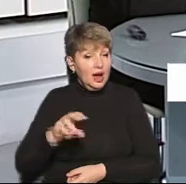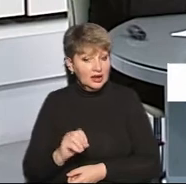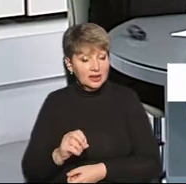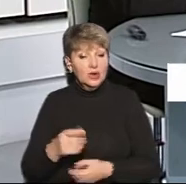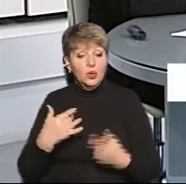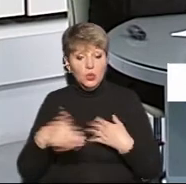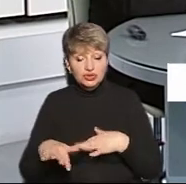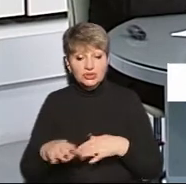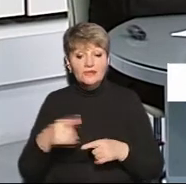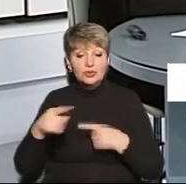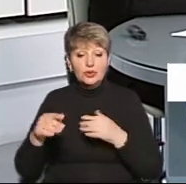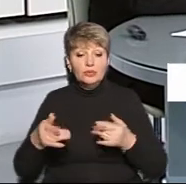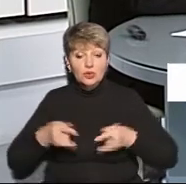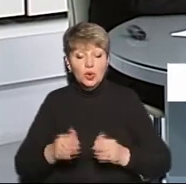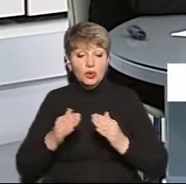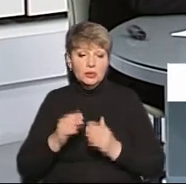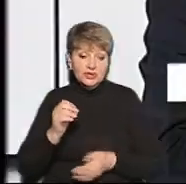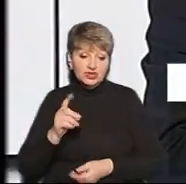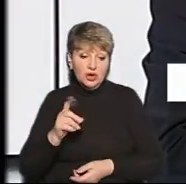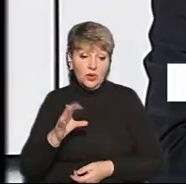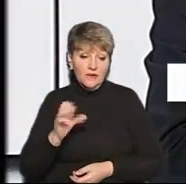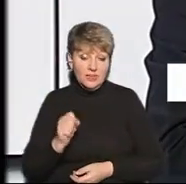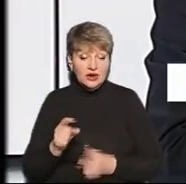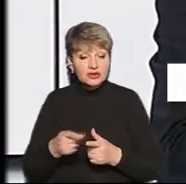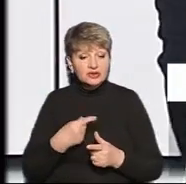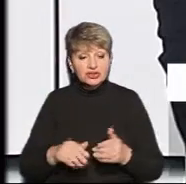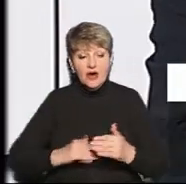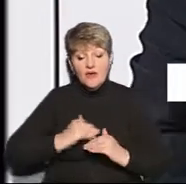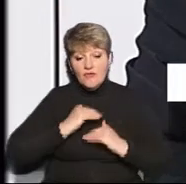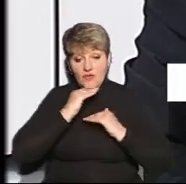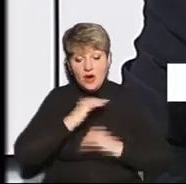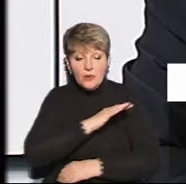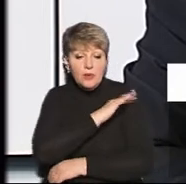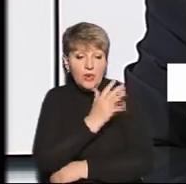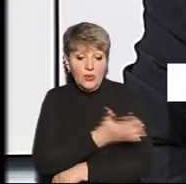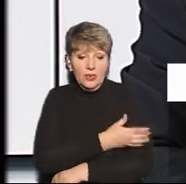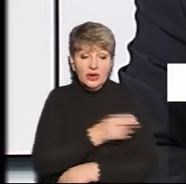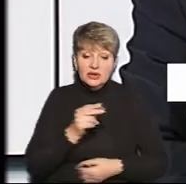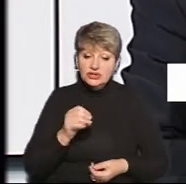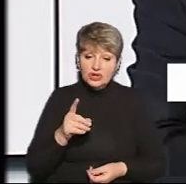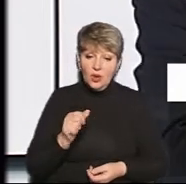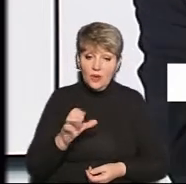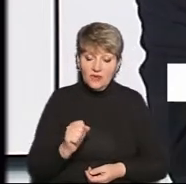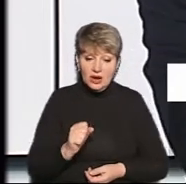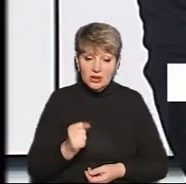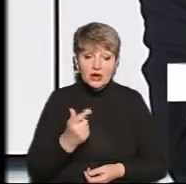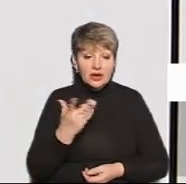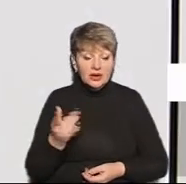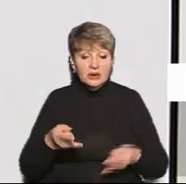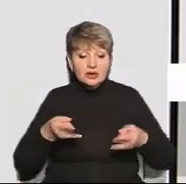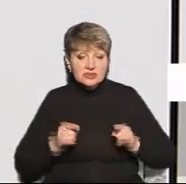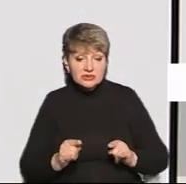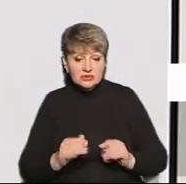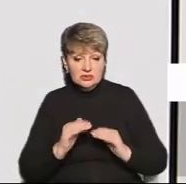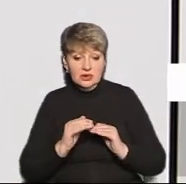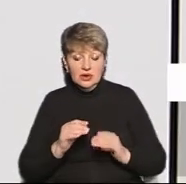стінах першого пологового будинку, те, що на вулиці Чехова. Чи вистачить потужності першого пологового на вулиці Чехова? Я маю на увазі кількість породіль з двох